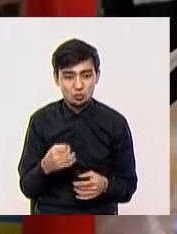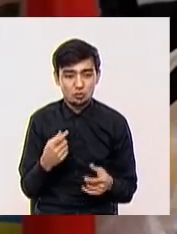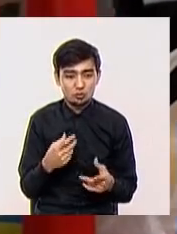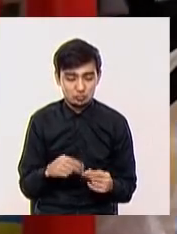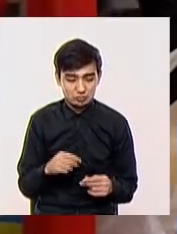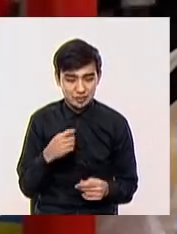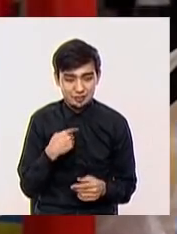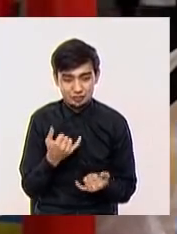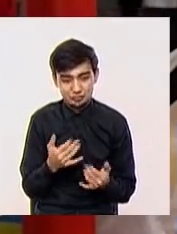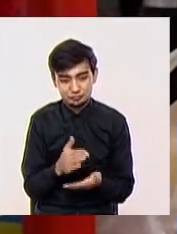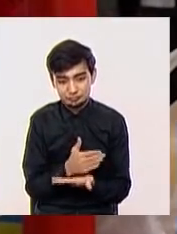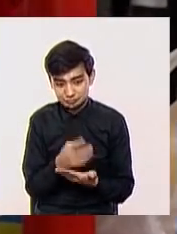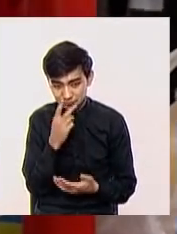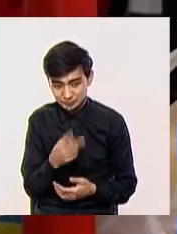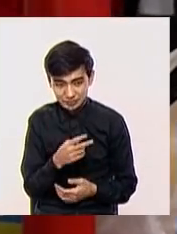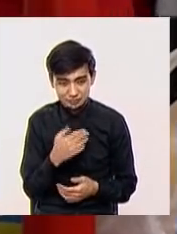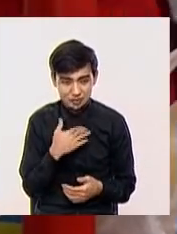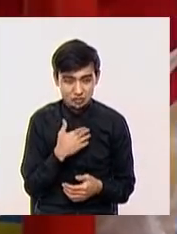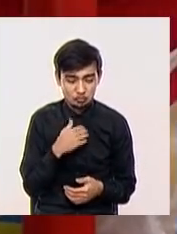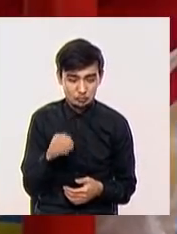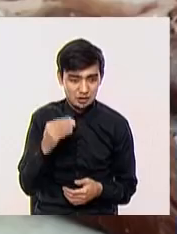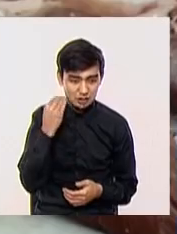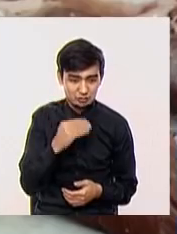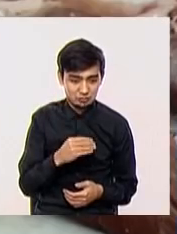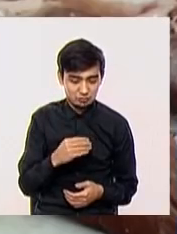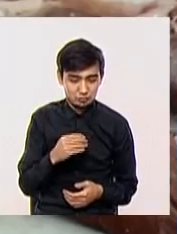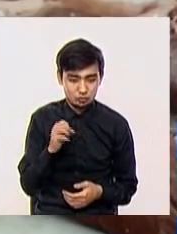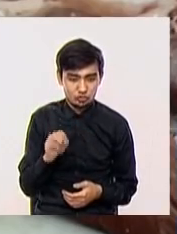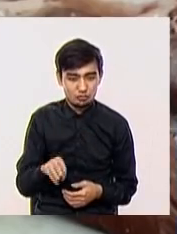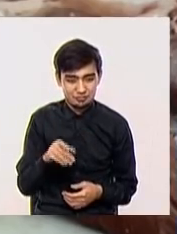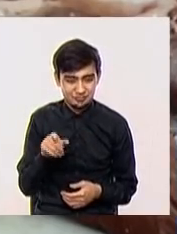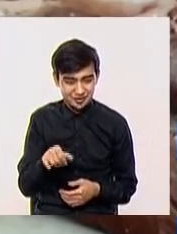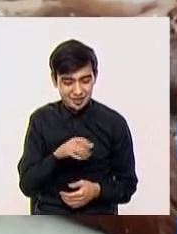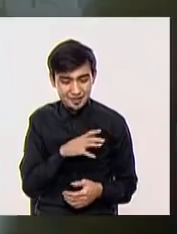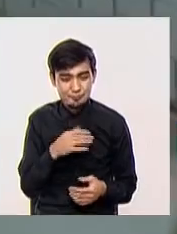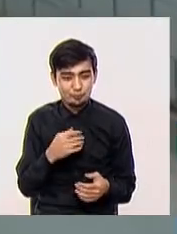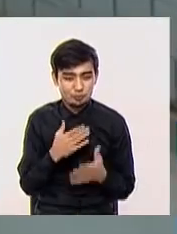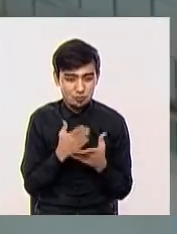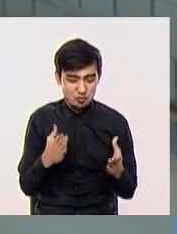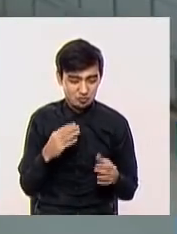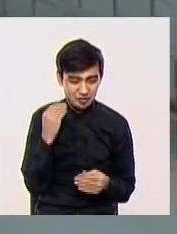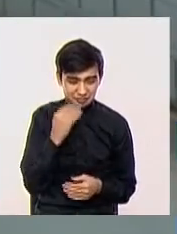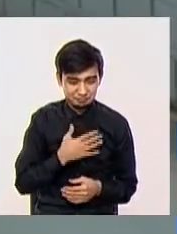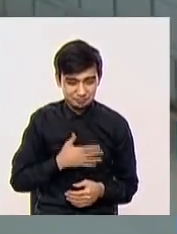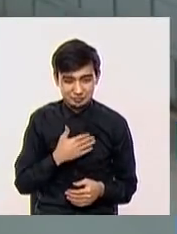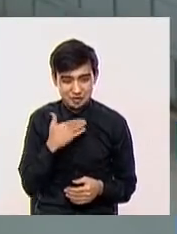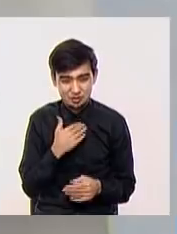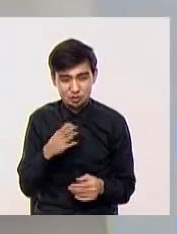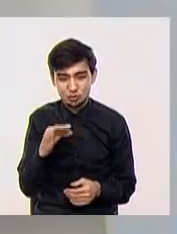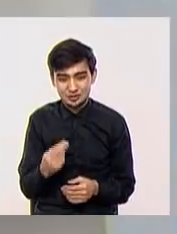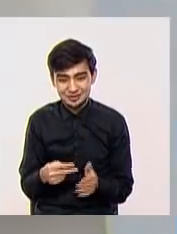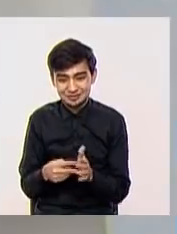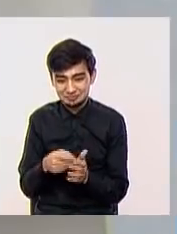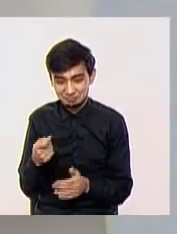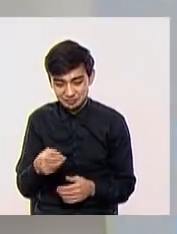Вы сравните, принесите оттуда и отсюда. Это намного высшего качества. Многие покупатели действительно недовольны качеством мяса по социальной